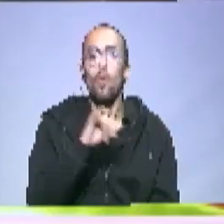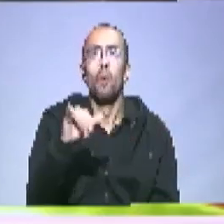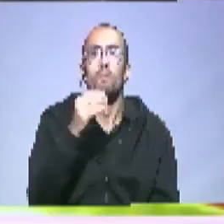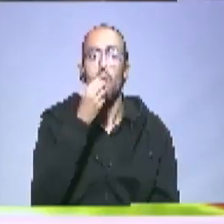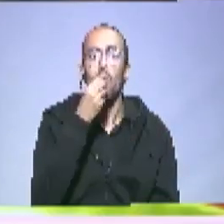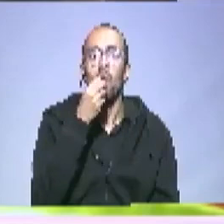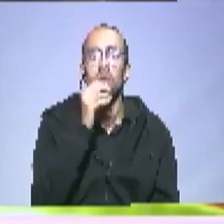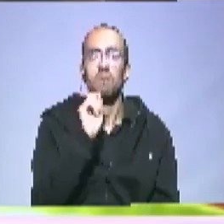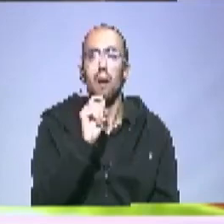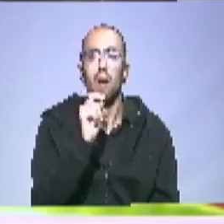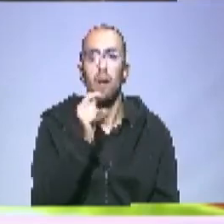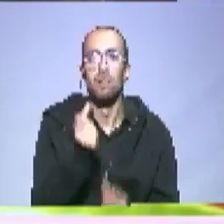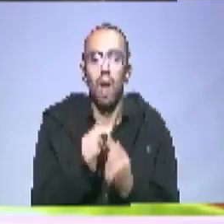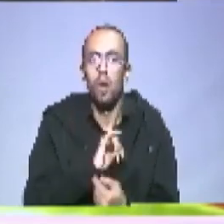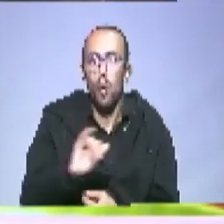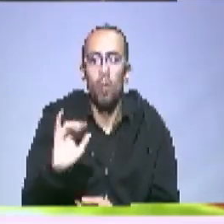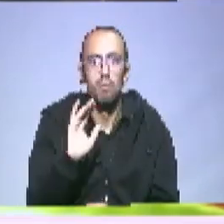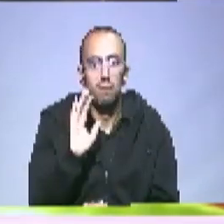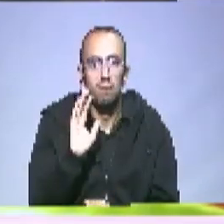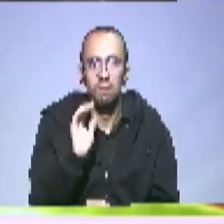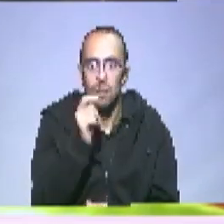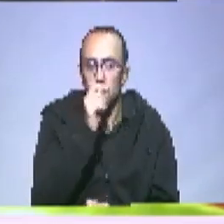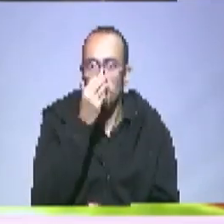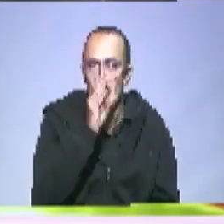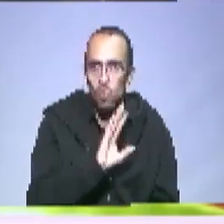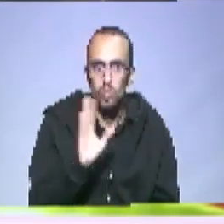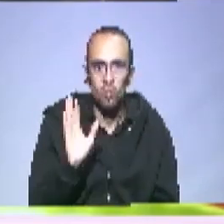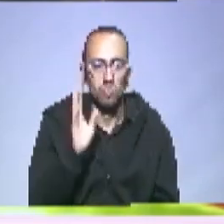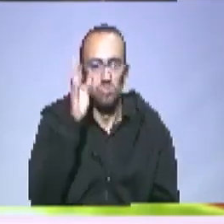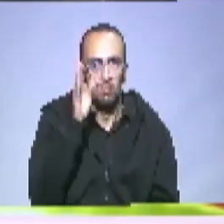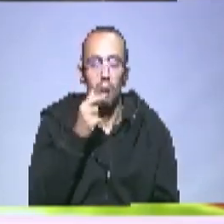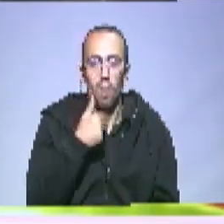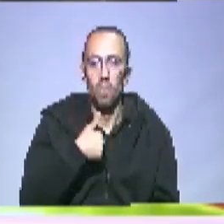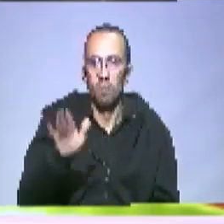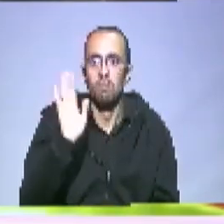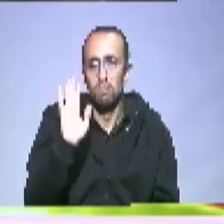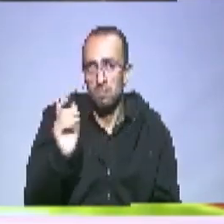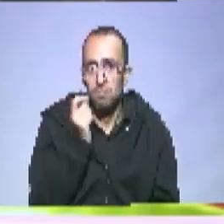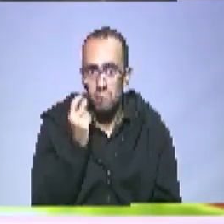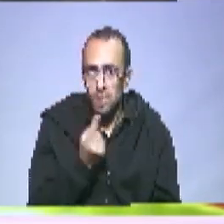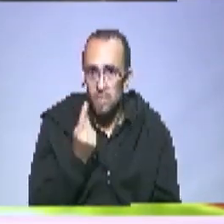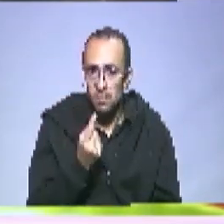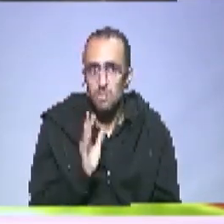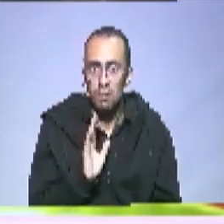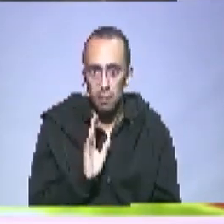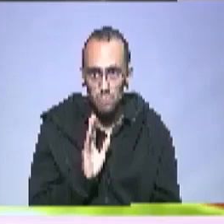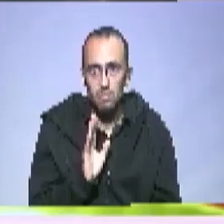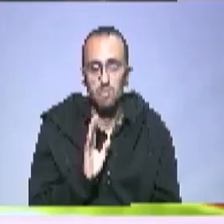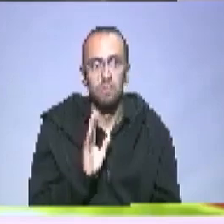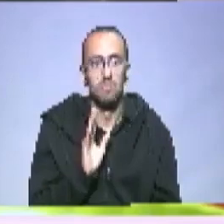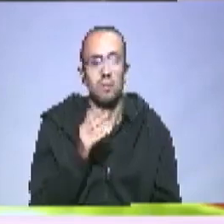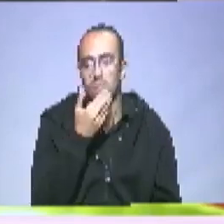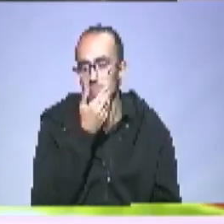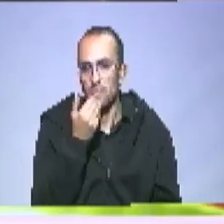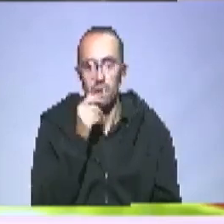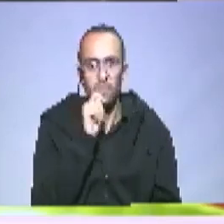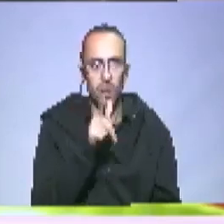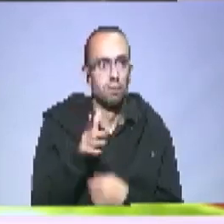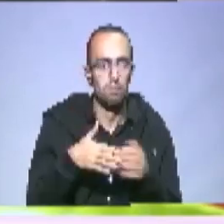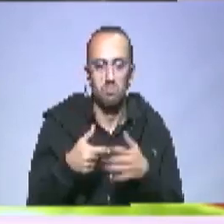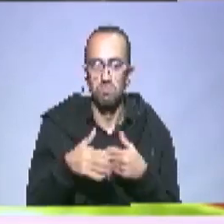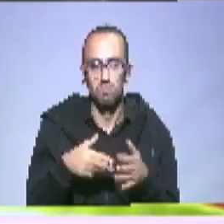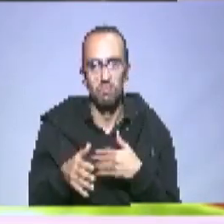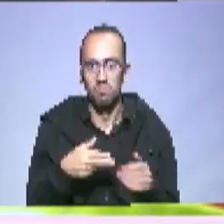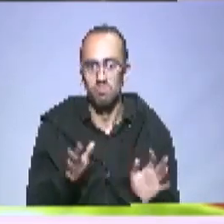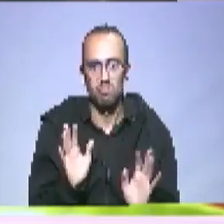فكره يا جماعه الاكل ده مناسب جدا ليهم، هو طبيعي نباتي طول السنه، يعني بصرف النظر بقى يعني عن انه صايم